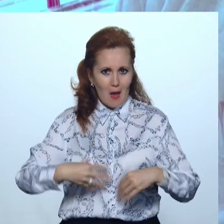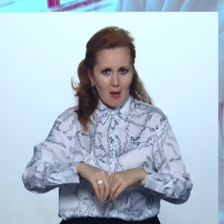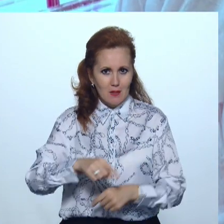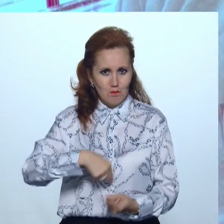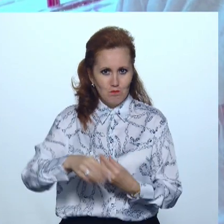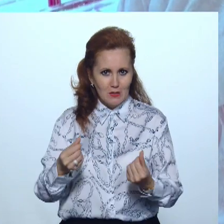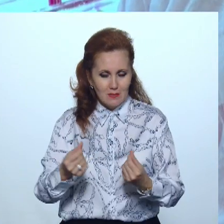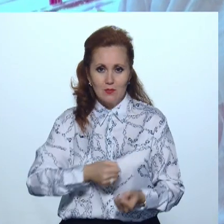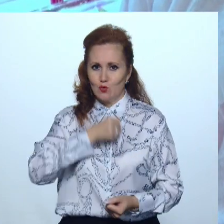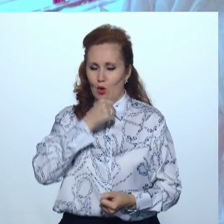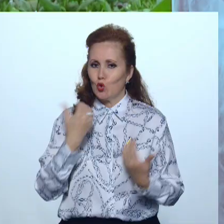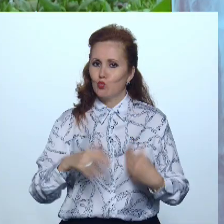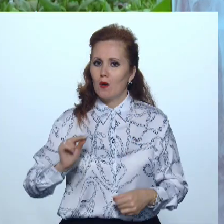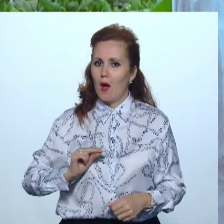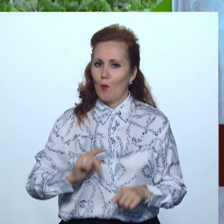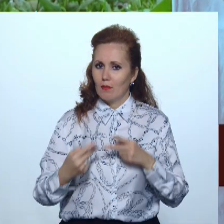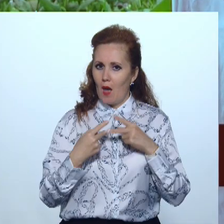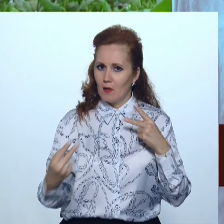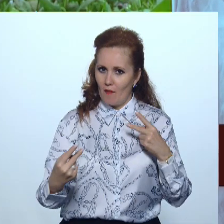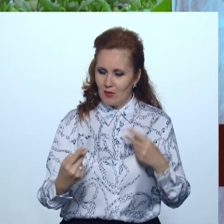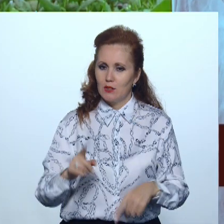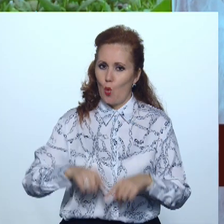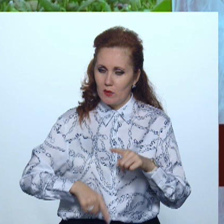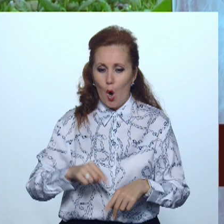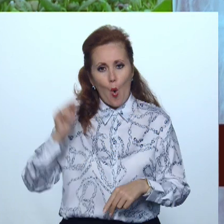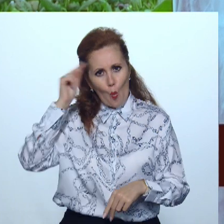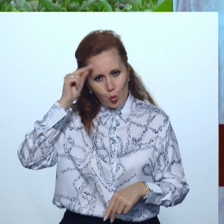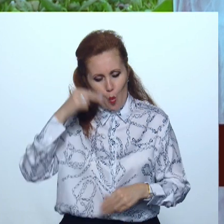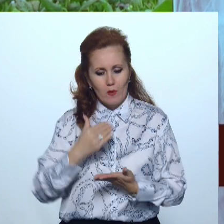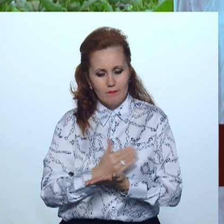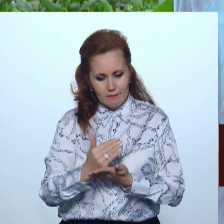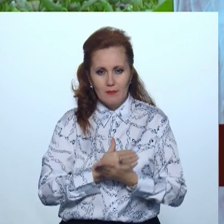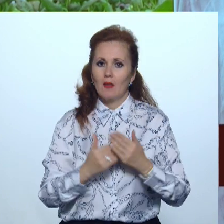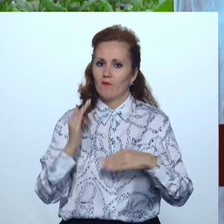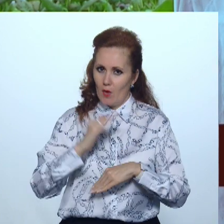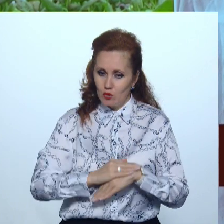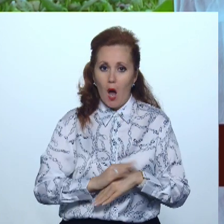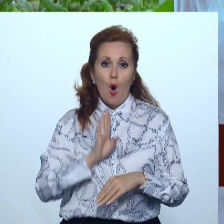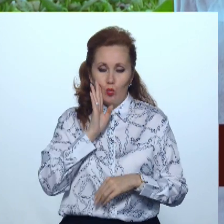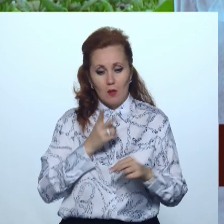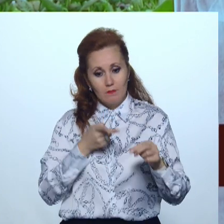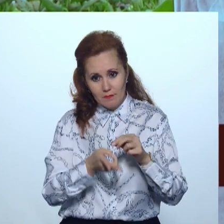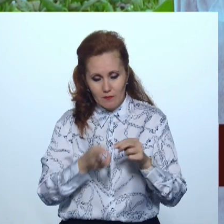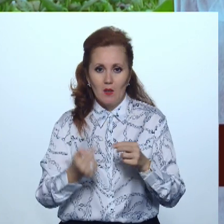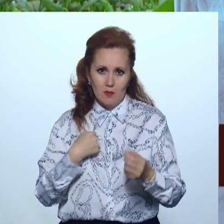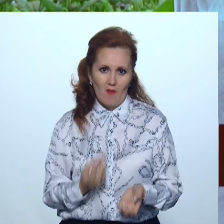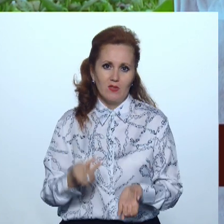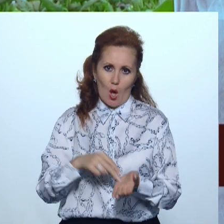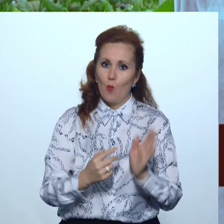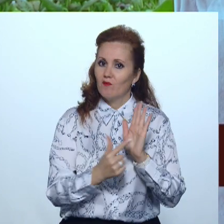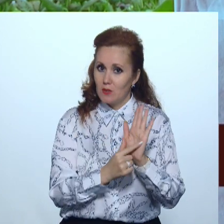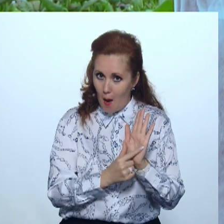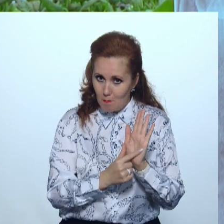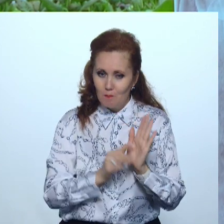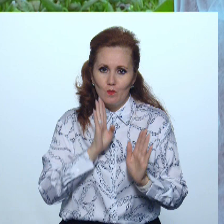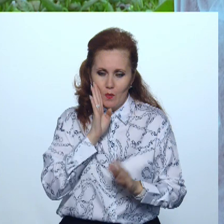уже работает здесь на равных с родителями. Уроки делаю я вечером, а утром, когда надо резать шпинат, я встаю в 7